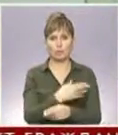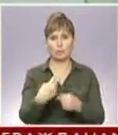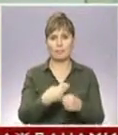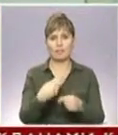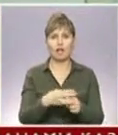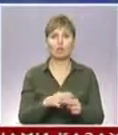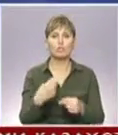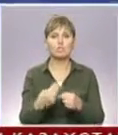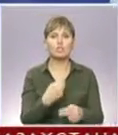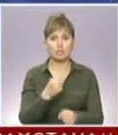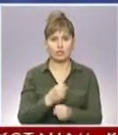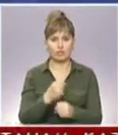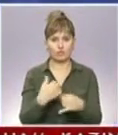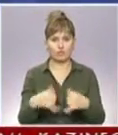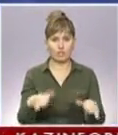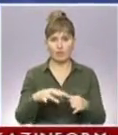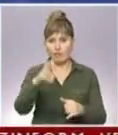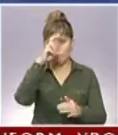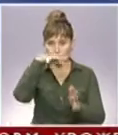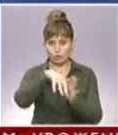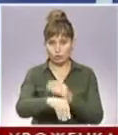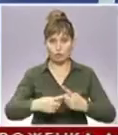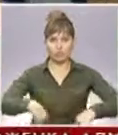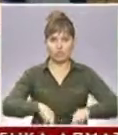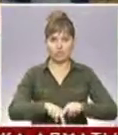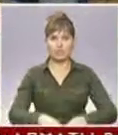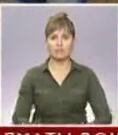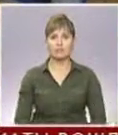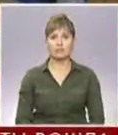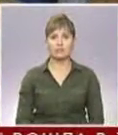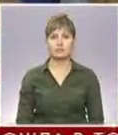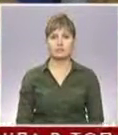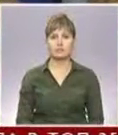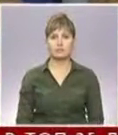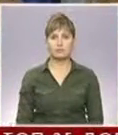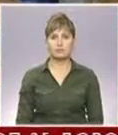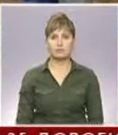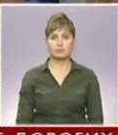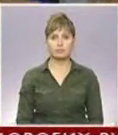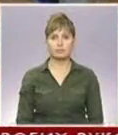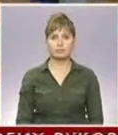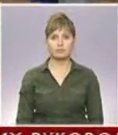препятствия, которые мешают работе общепита в госучреждениях. Дильмурат Муталипов, Асет Кунтакпаев, Рашид Шукуралиев, телеканал «Алматы».